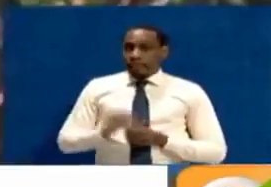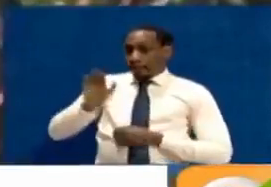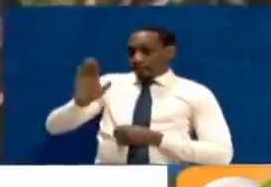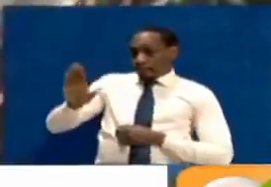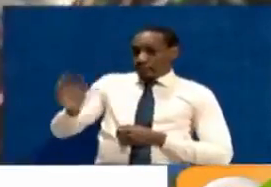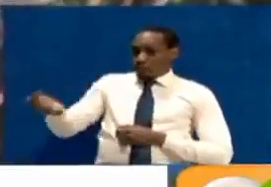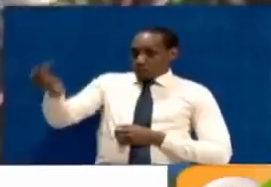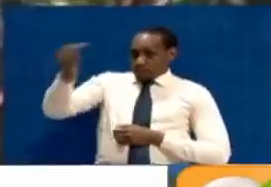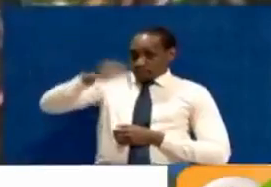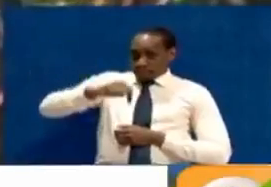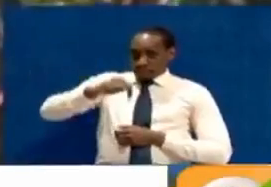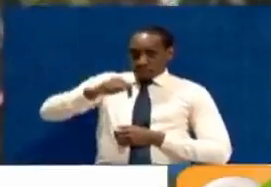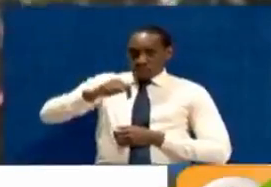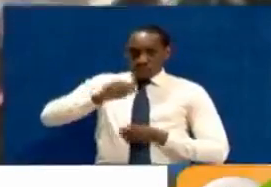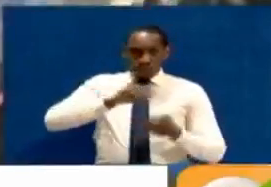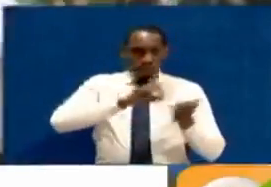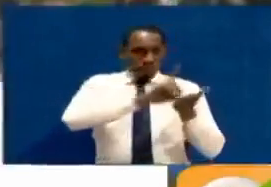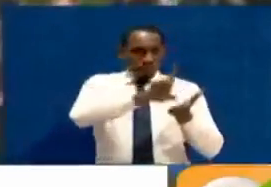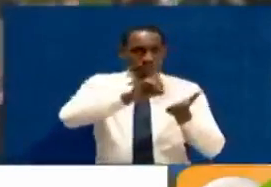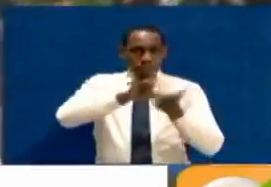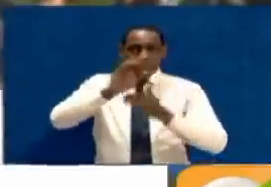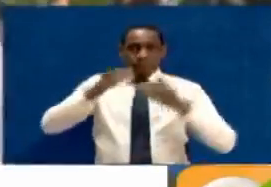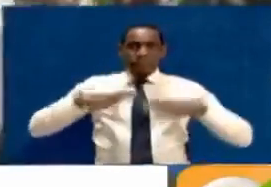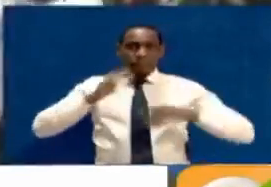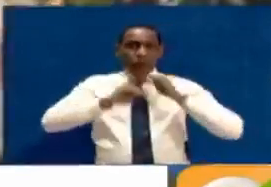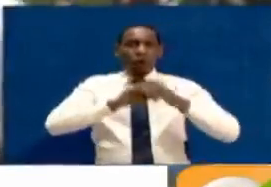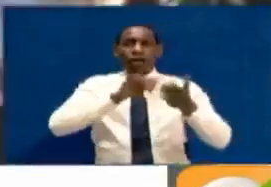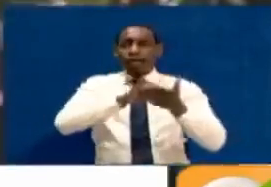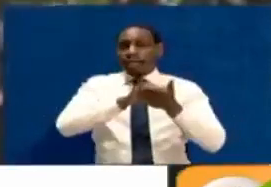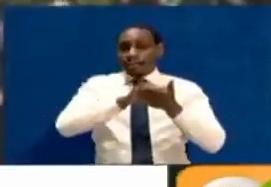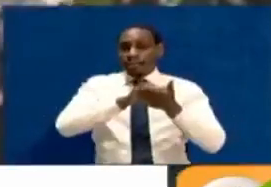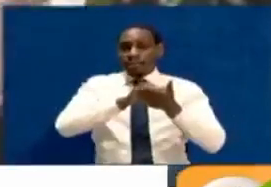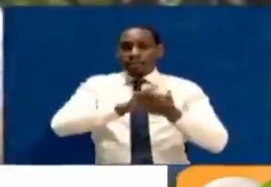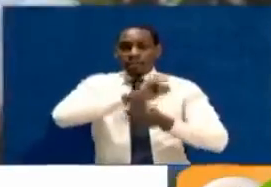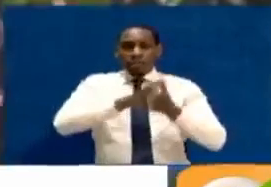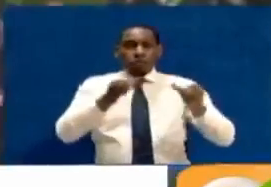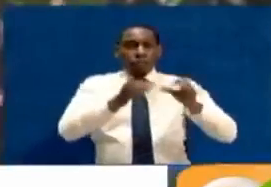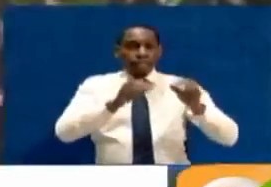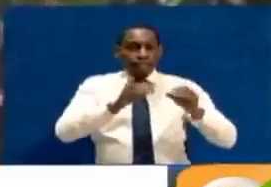Wewe umekuja ukafurusha watu wote ambao walikuwa wa